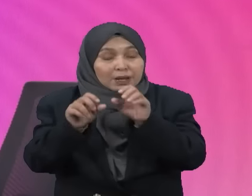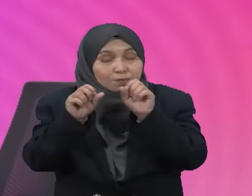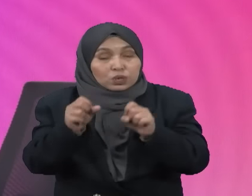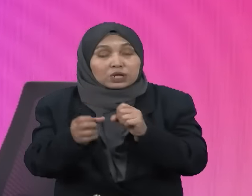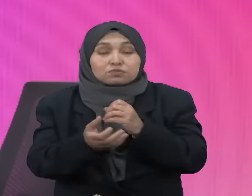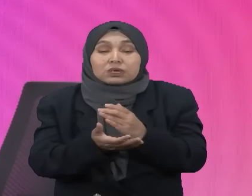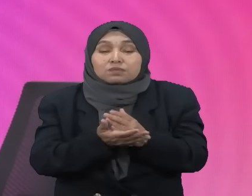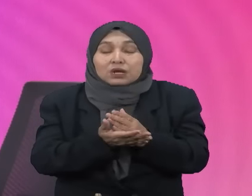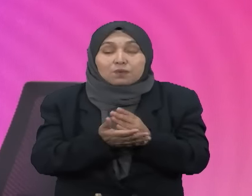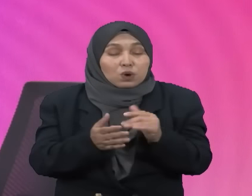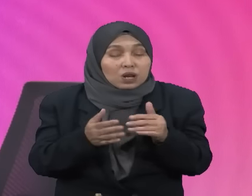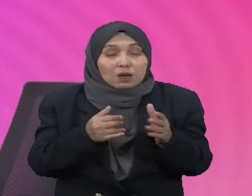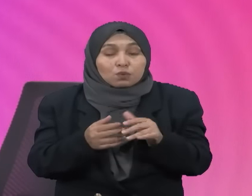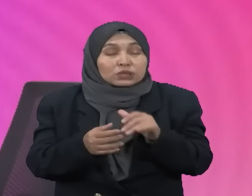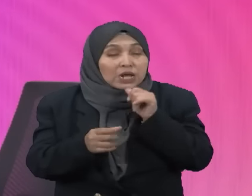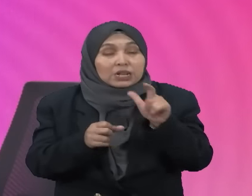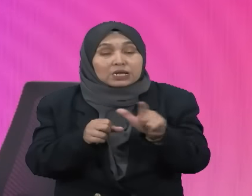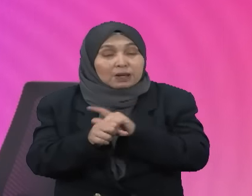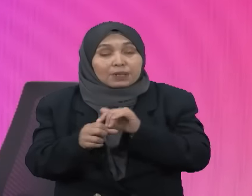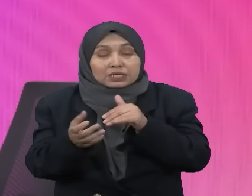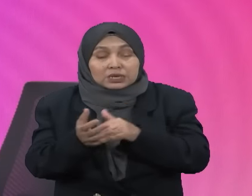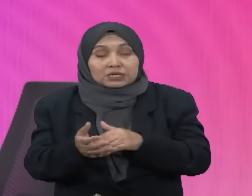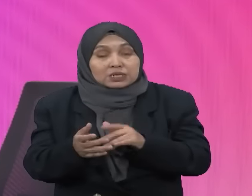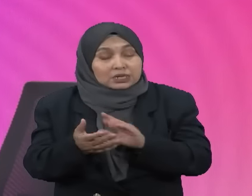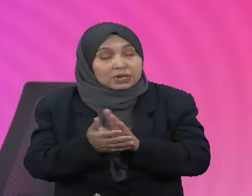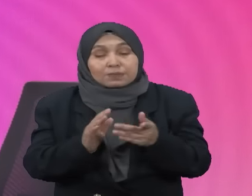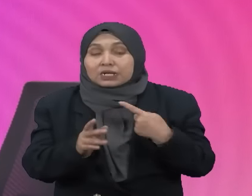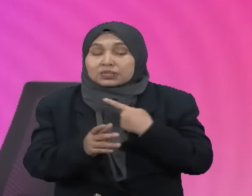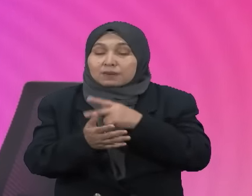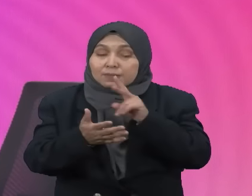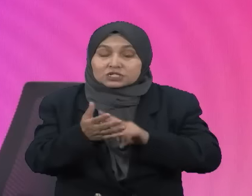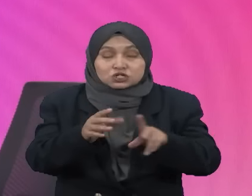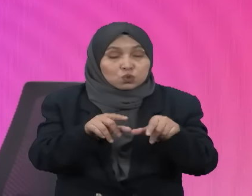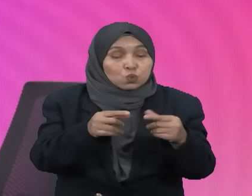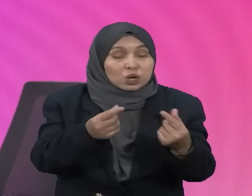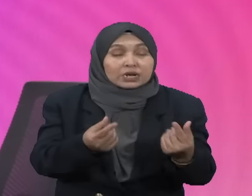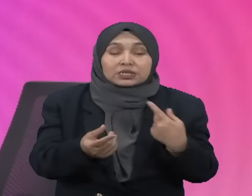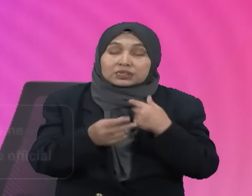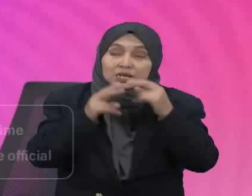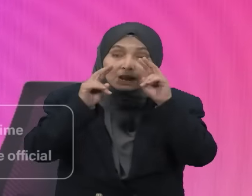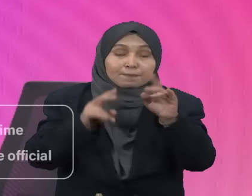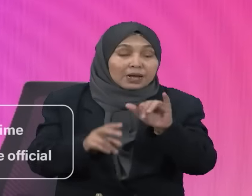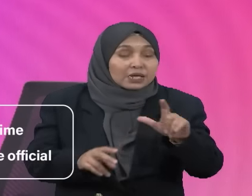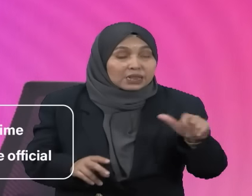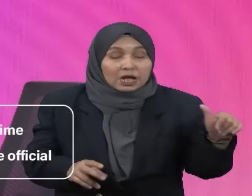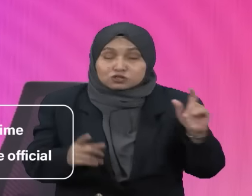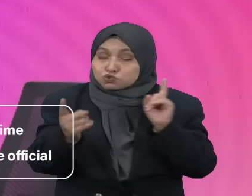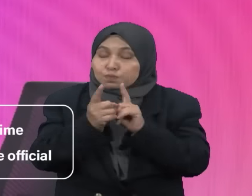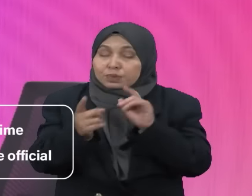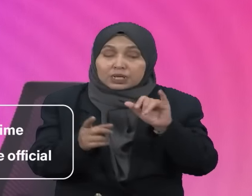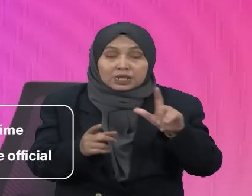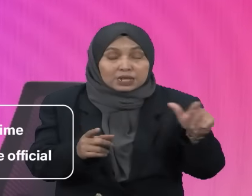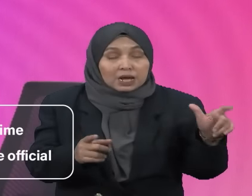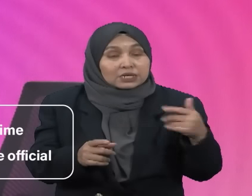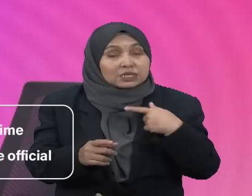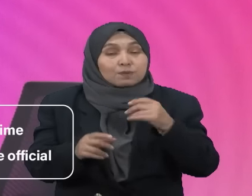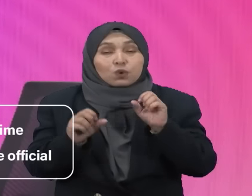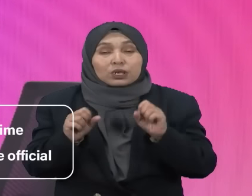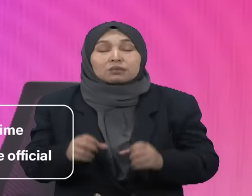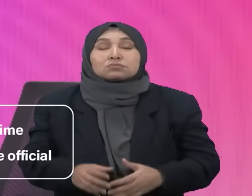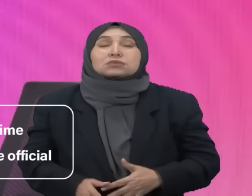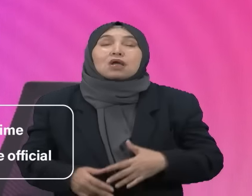lah. Walaupun taklah sempurna lagi maknanya. Jadi bila kita baca Al-Quran, kita nampak illa, jumpa illa, kita dah boleh